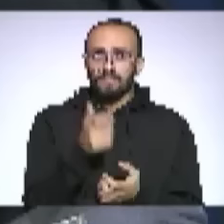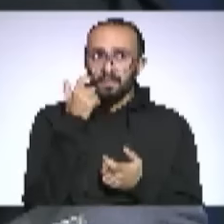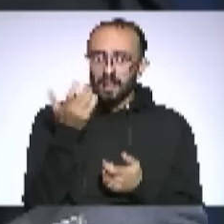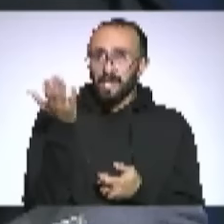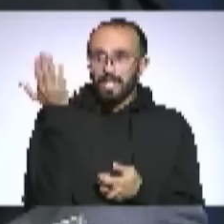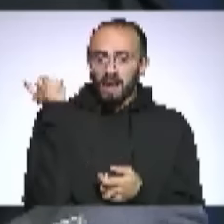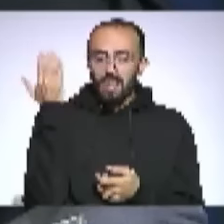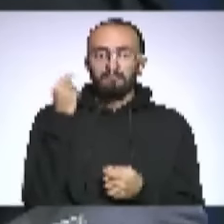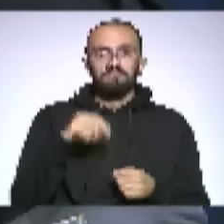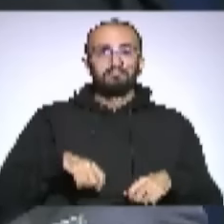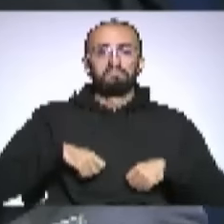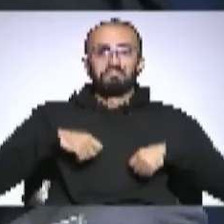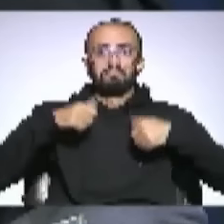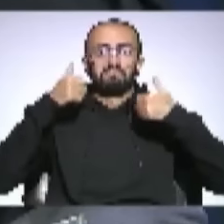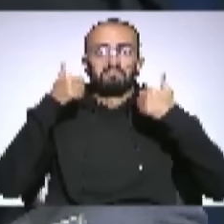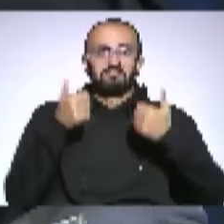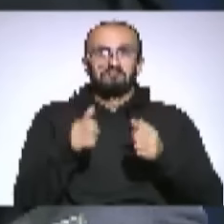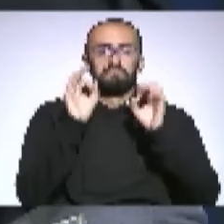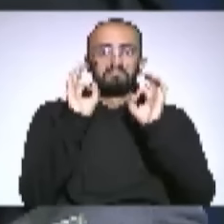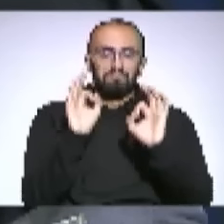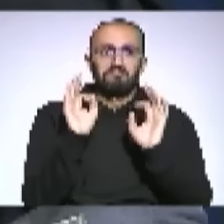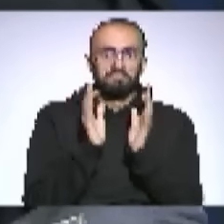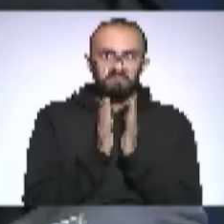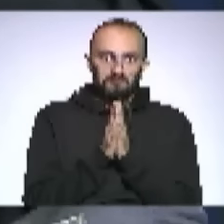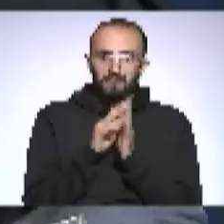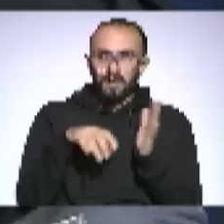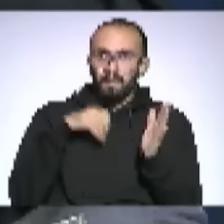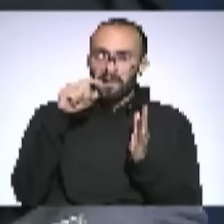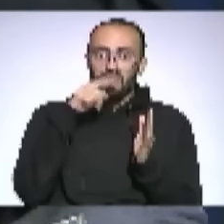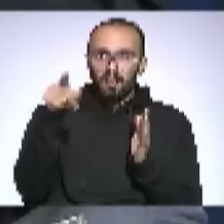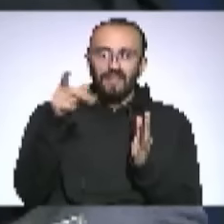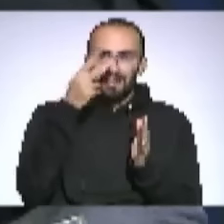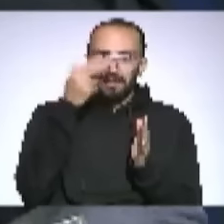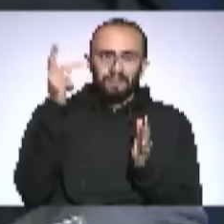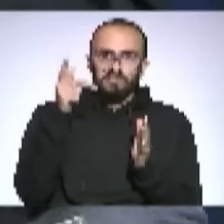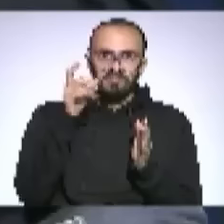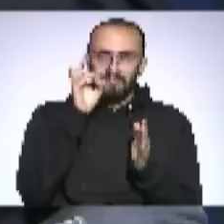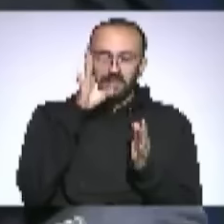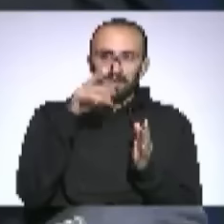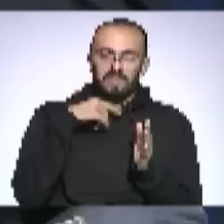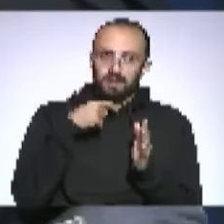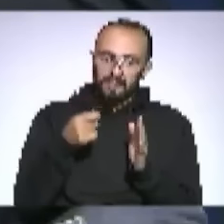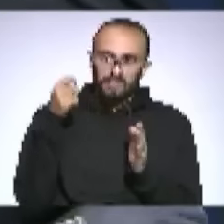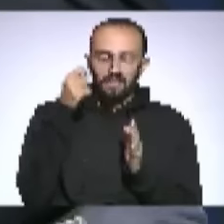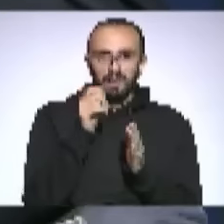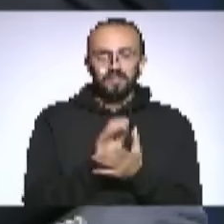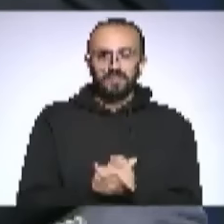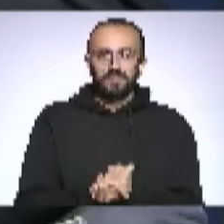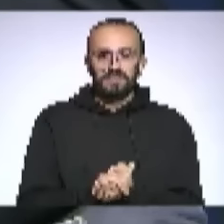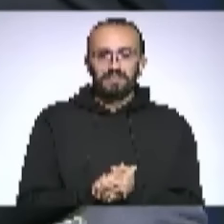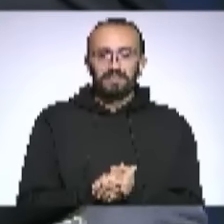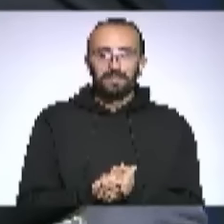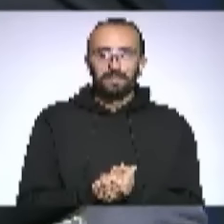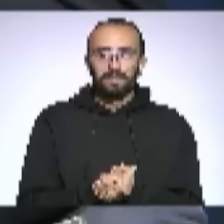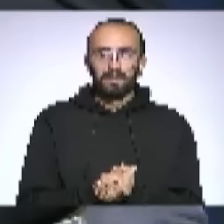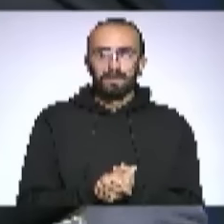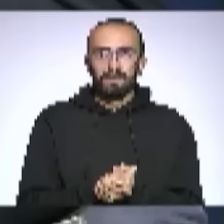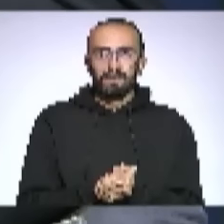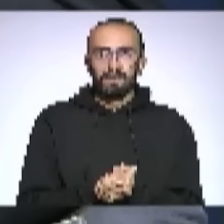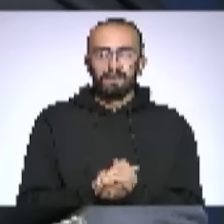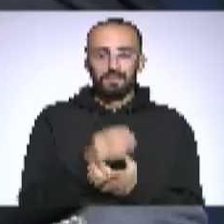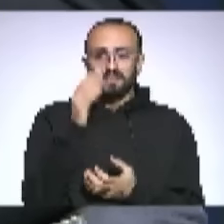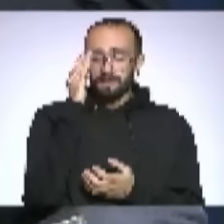كانت معيشها في طبقه غير طبقتها خالص يعني و الاول كان المستوى الاجتماعي مختلف